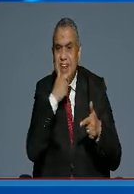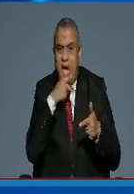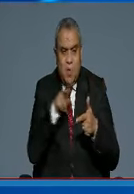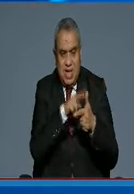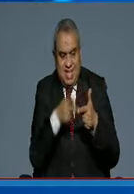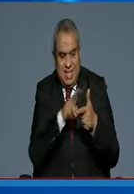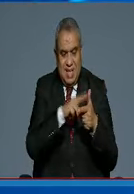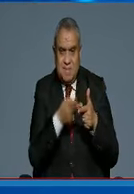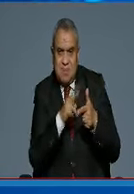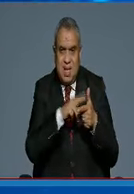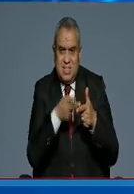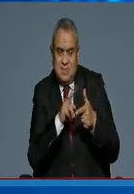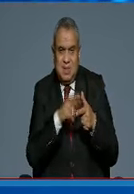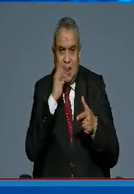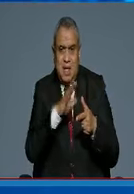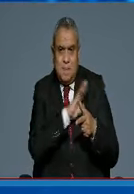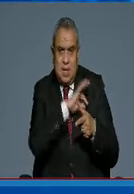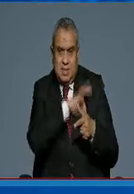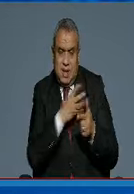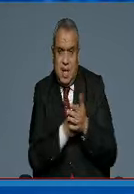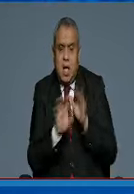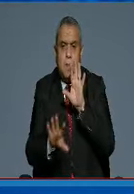ومؤكد في مصلحه منتخب مصر طيب